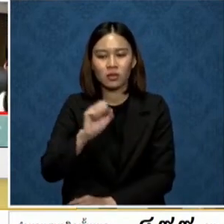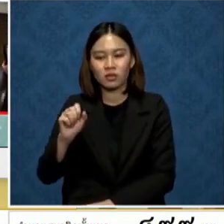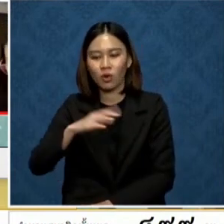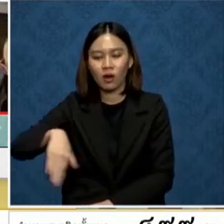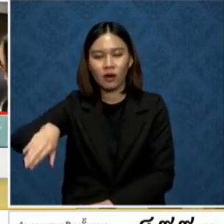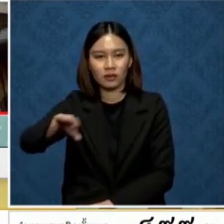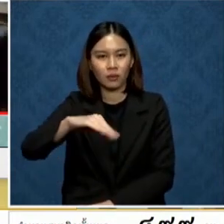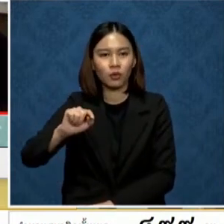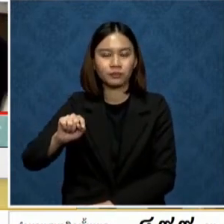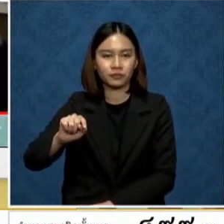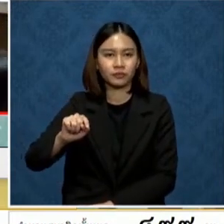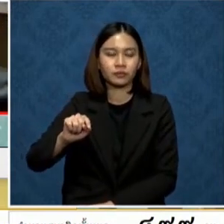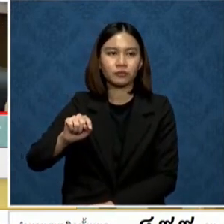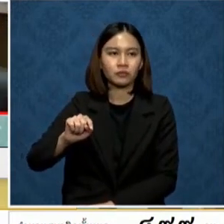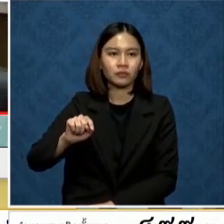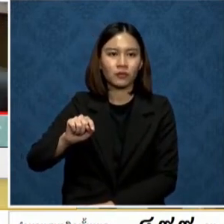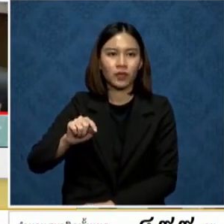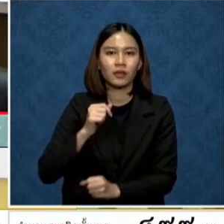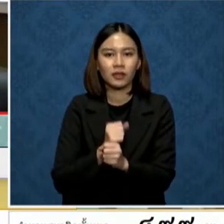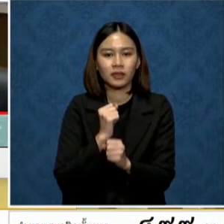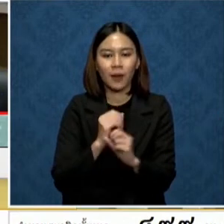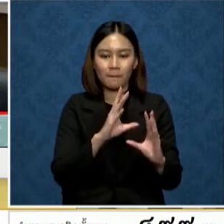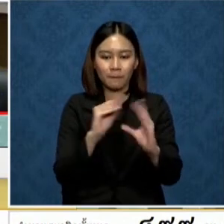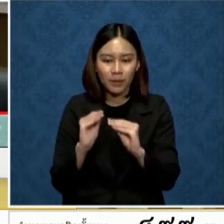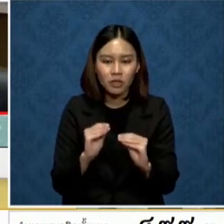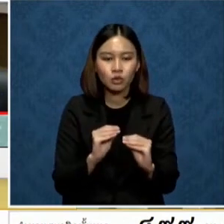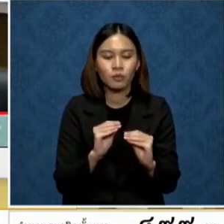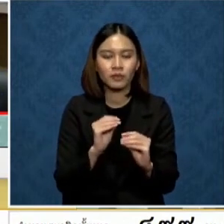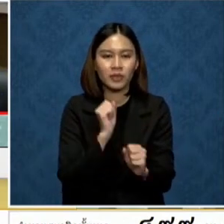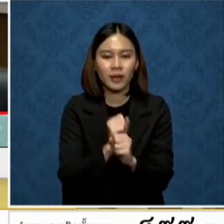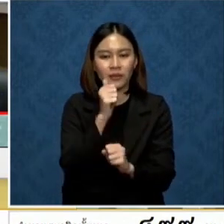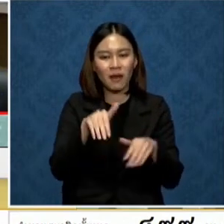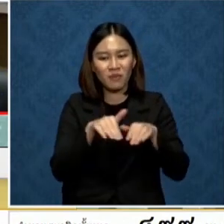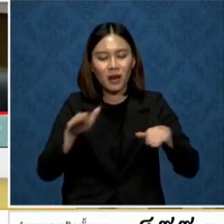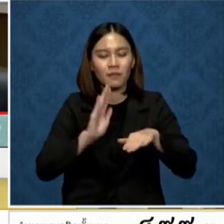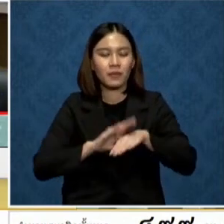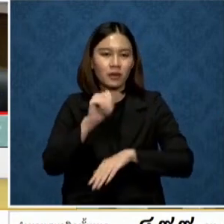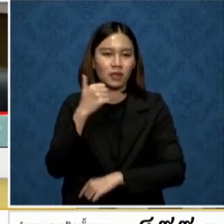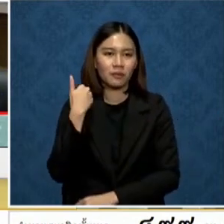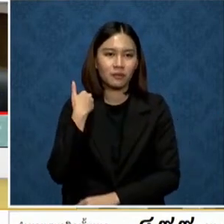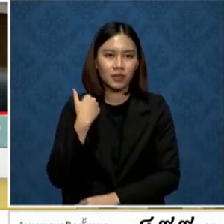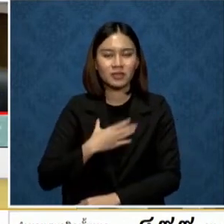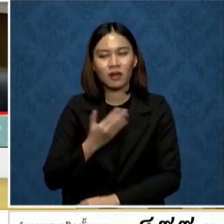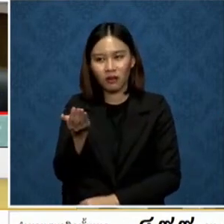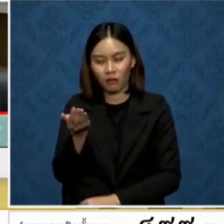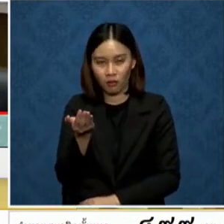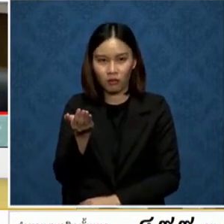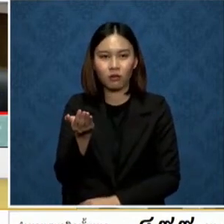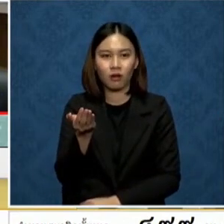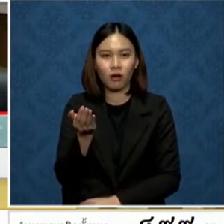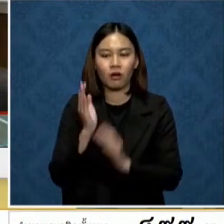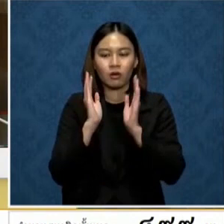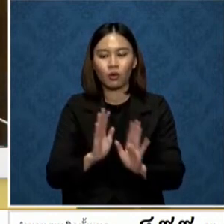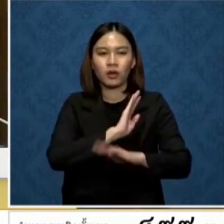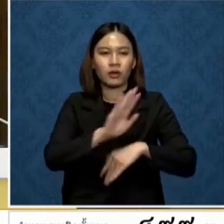นั่งอยู่ณที่แห่งนี้ค่ะสามารถดำเนินการประชุมได้อย่างมีประสิทธิภาพด้วยนะคะดิฉันร้องขอนะคะ